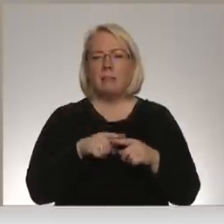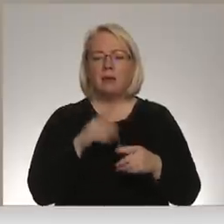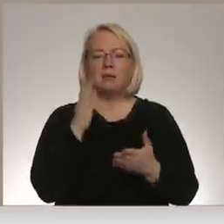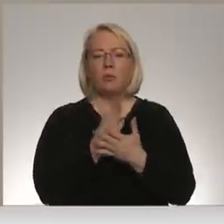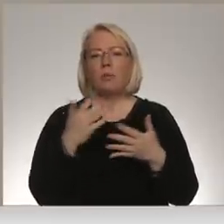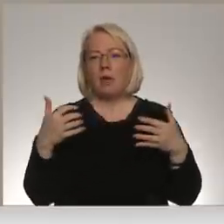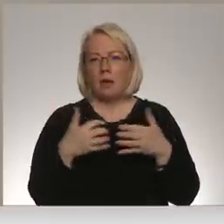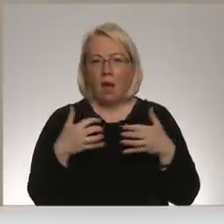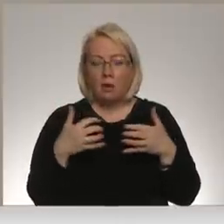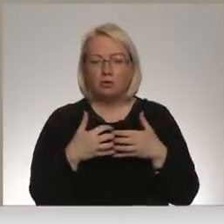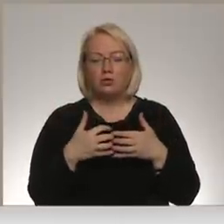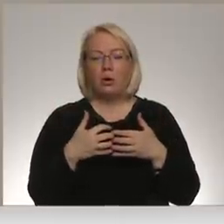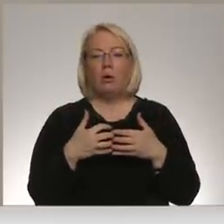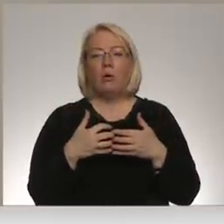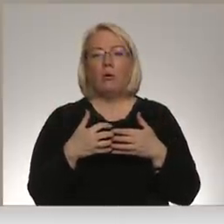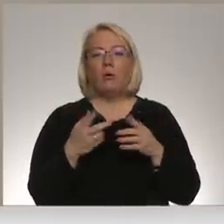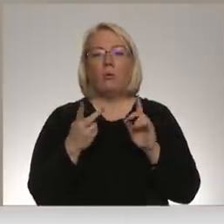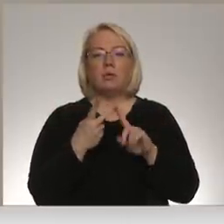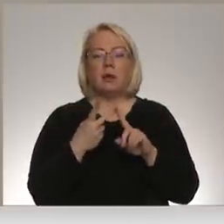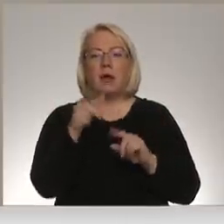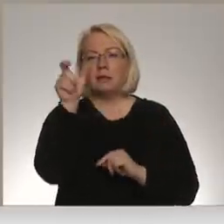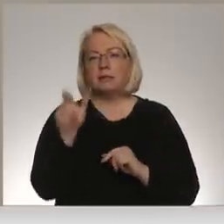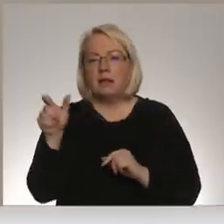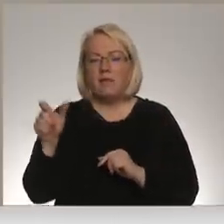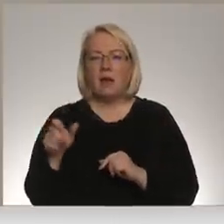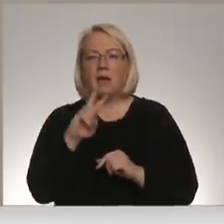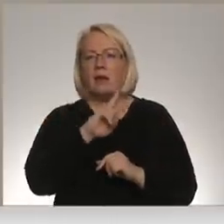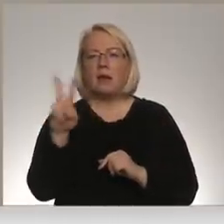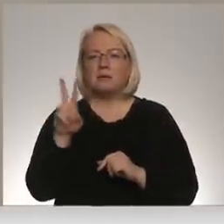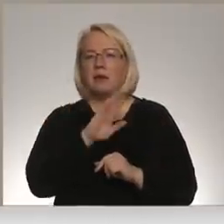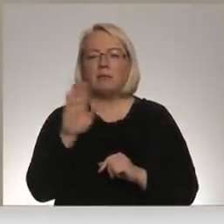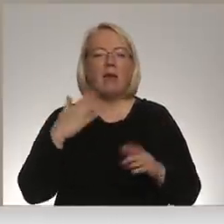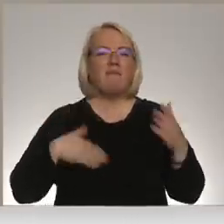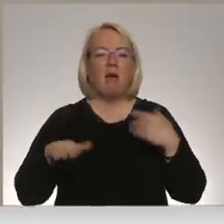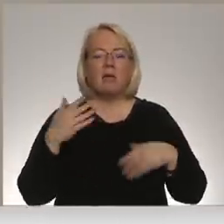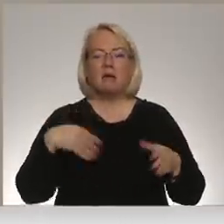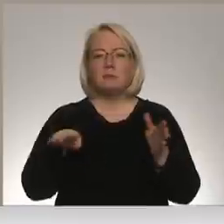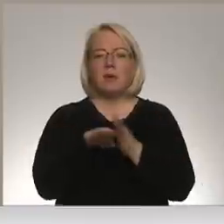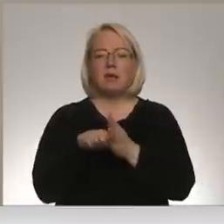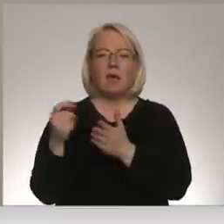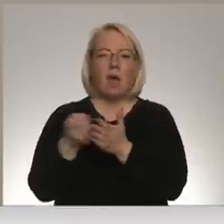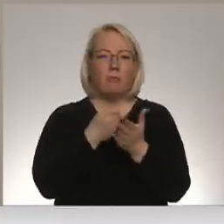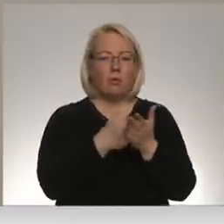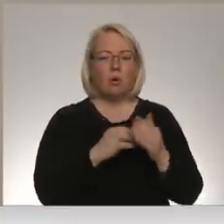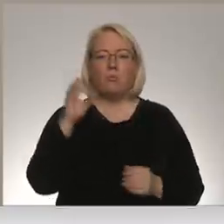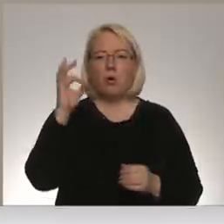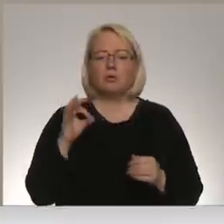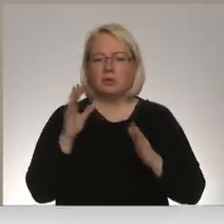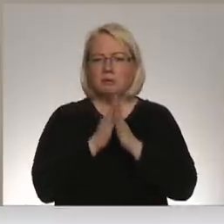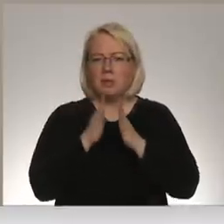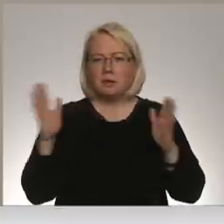karš. Otrkārt, cilvēki, kas vispār nevēlās piedalīties šajās aptaujās, tas procents ir milzīgs, tie ir